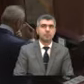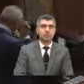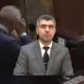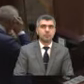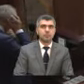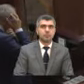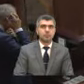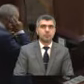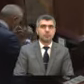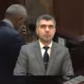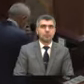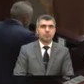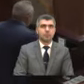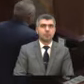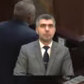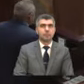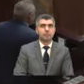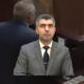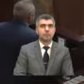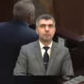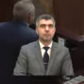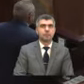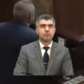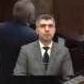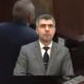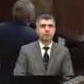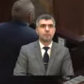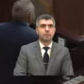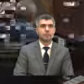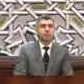شكرا للسيد الوزير.